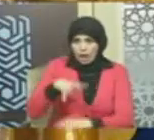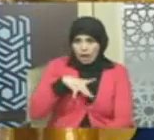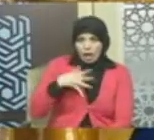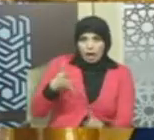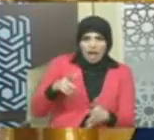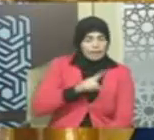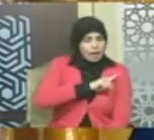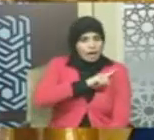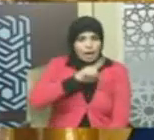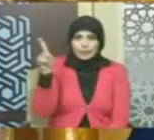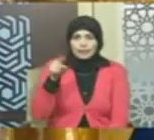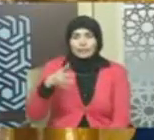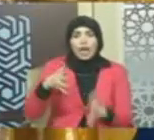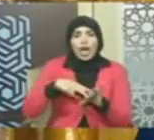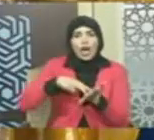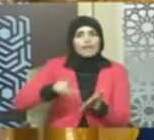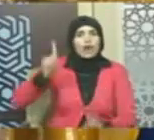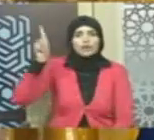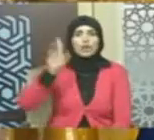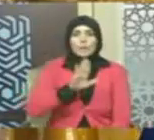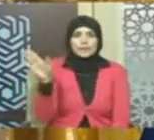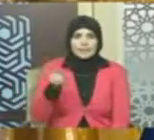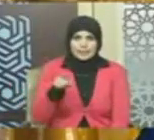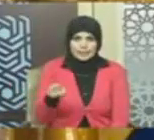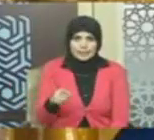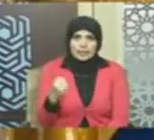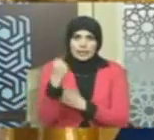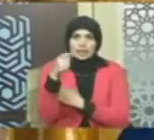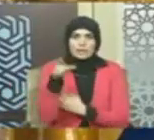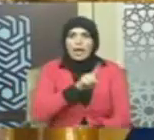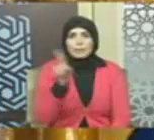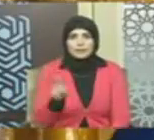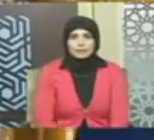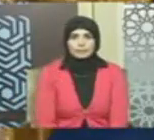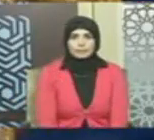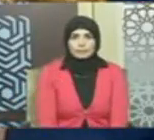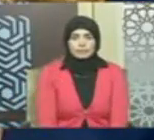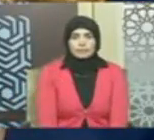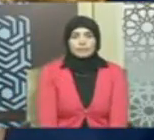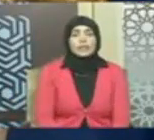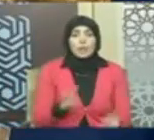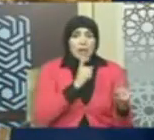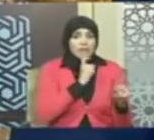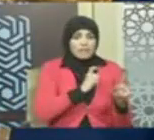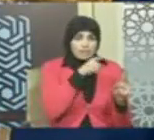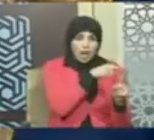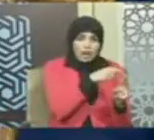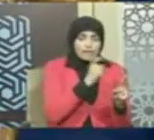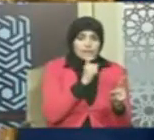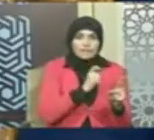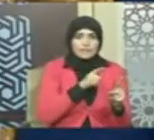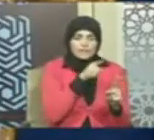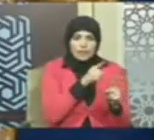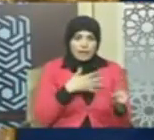وكم أخفت قويا ينسني تيها، فلا الضعيف ضعيفا